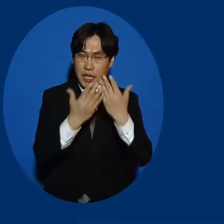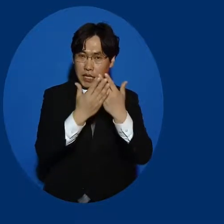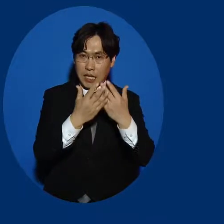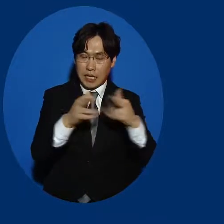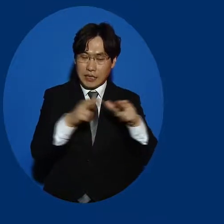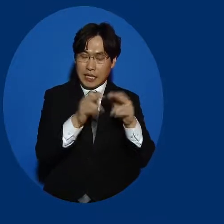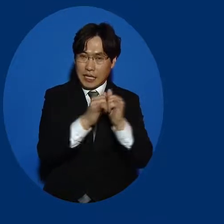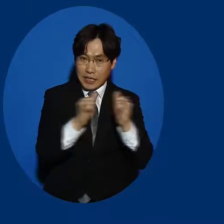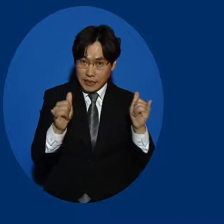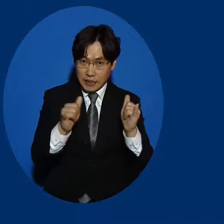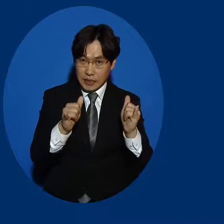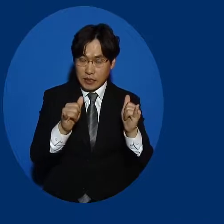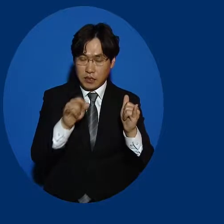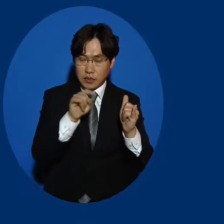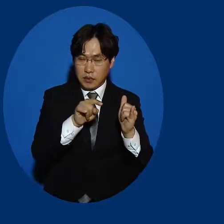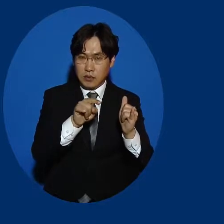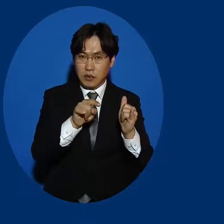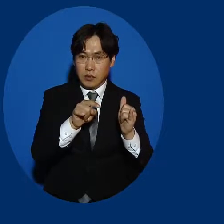발달장애인들 같은 경우는